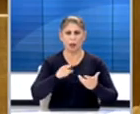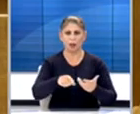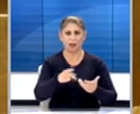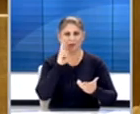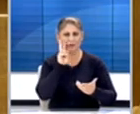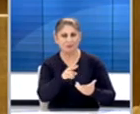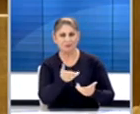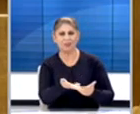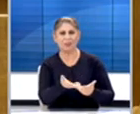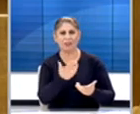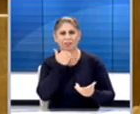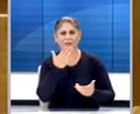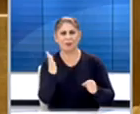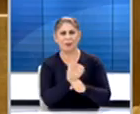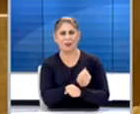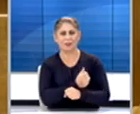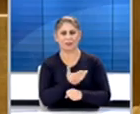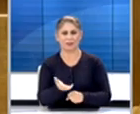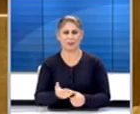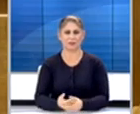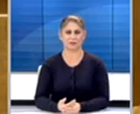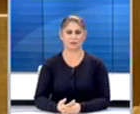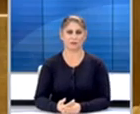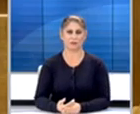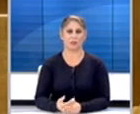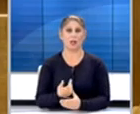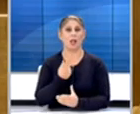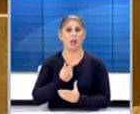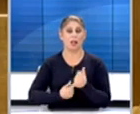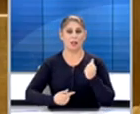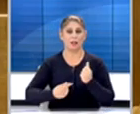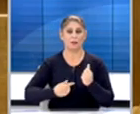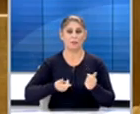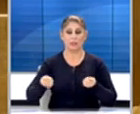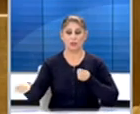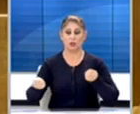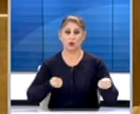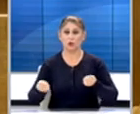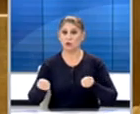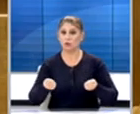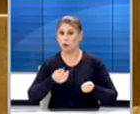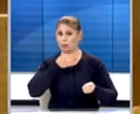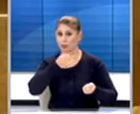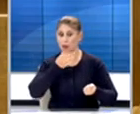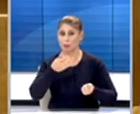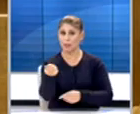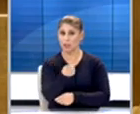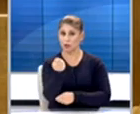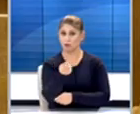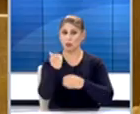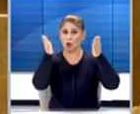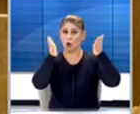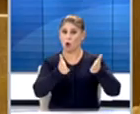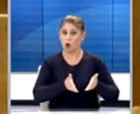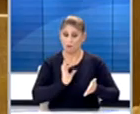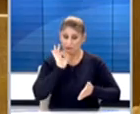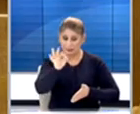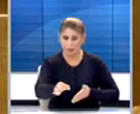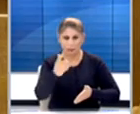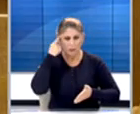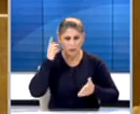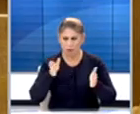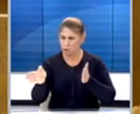να ανταπεξέλθετε. Έλλειψη συντονισμού, δηλωμένη, οι πυροσβέστες στην Κορινθία φτάναν και δεν ήξεραν προς τα πού